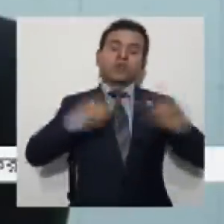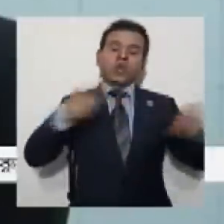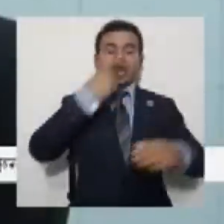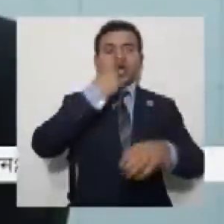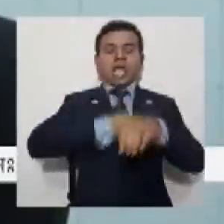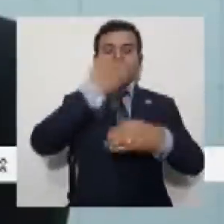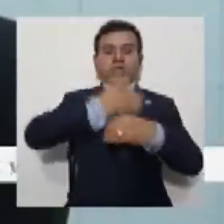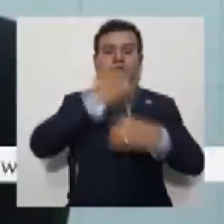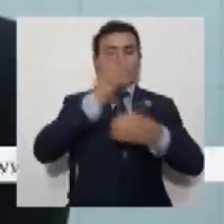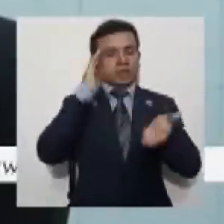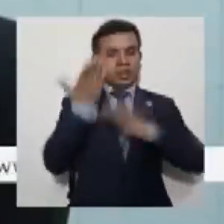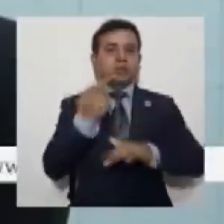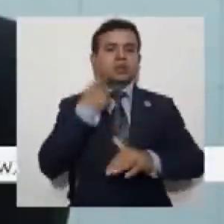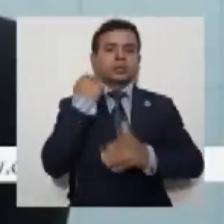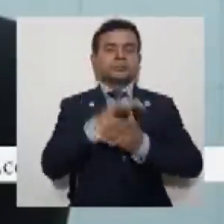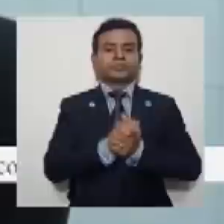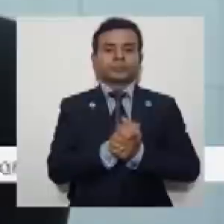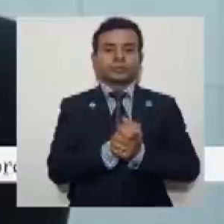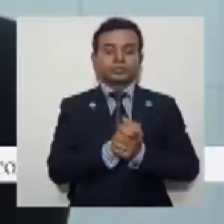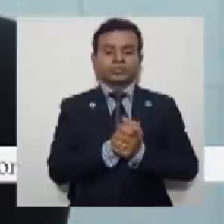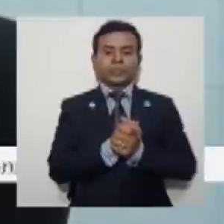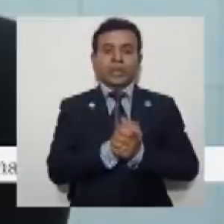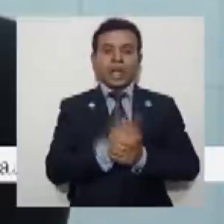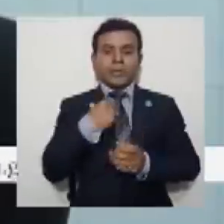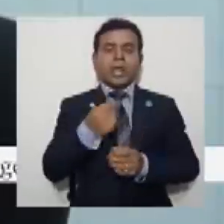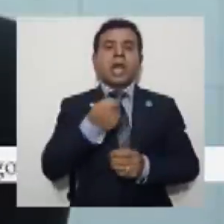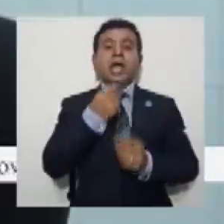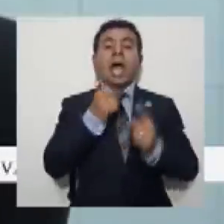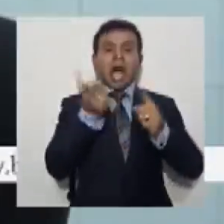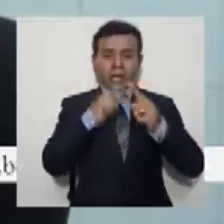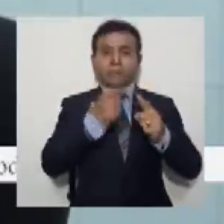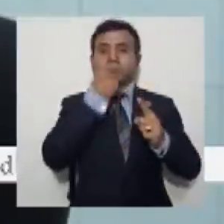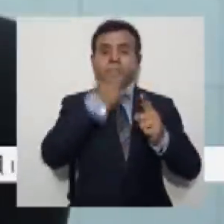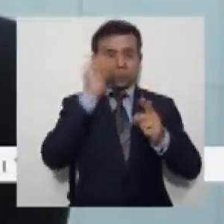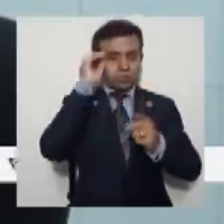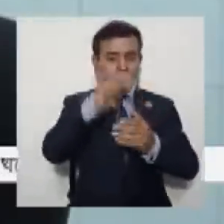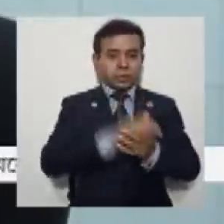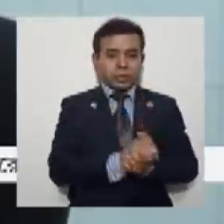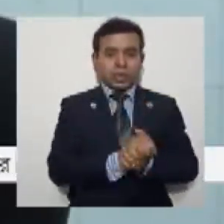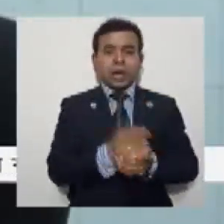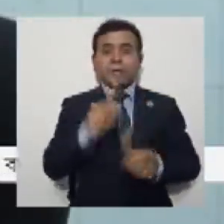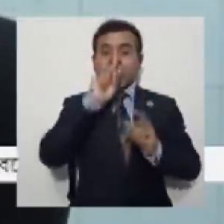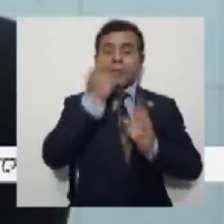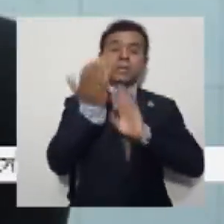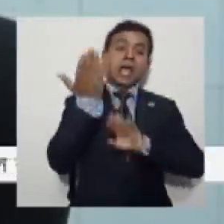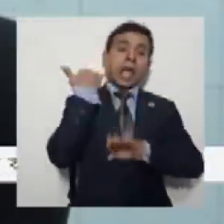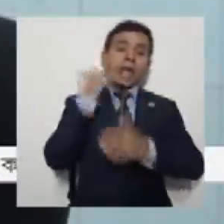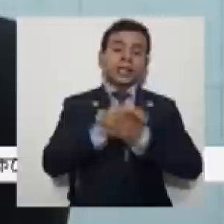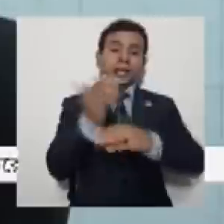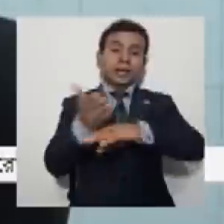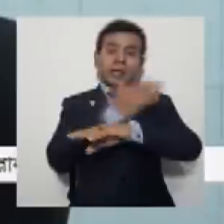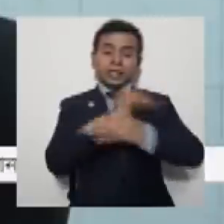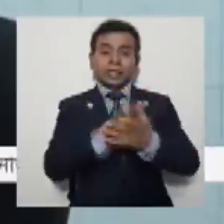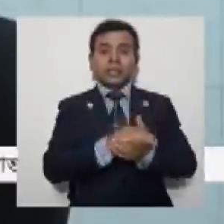বিষয় উল্লেখ করছি, আমরা যদি 1 মাস আগে 23-3-2020 2020 সালে দেখি তারে সেদিন আমাদের মাত্র